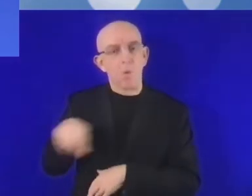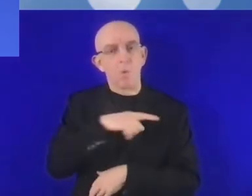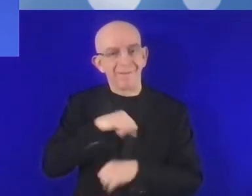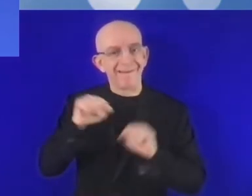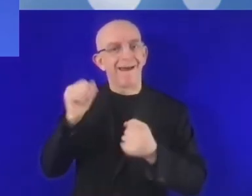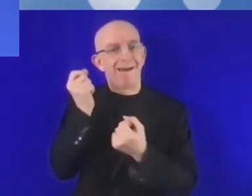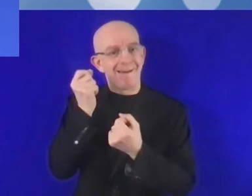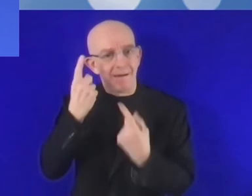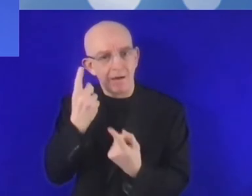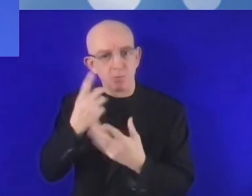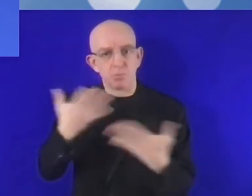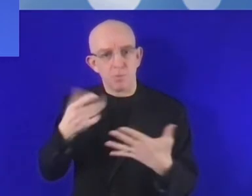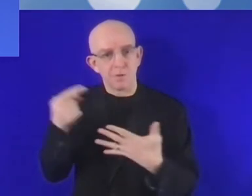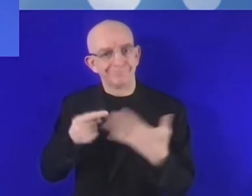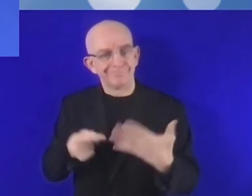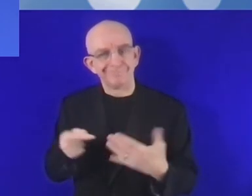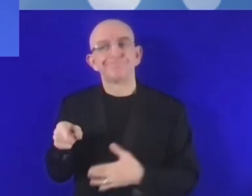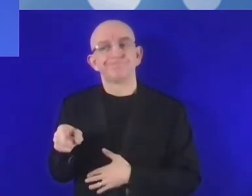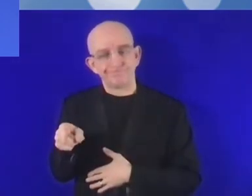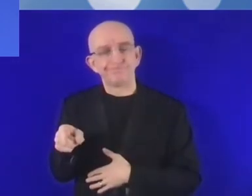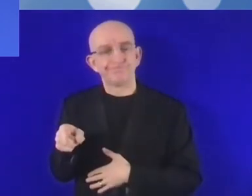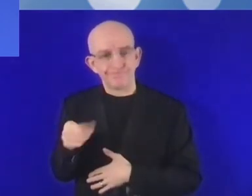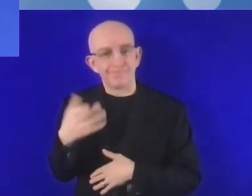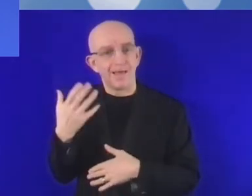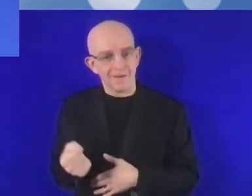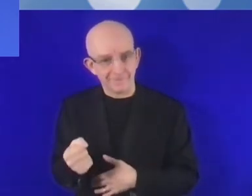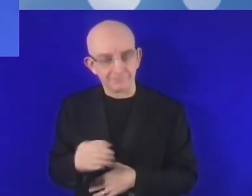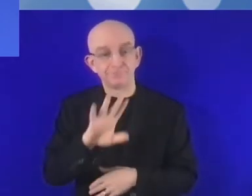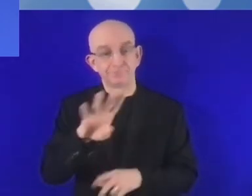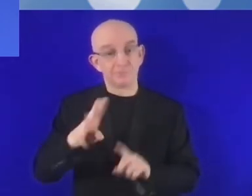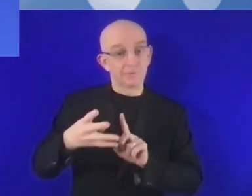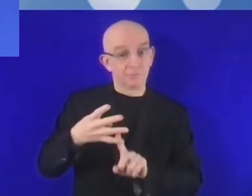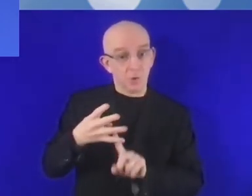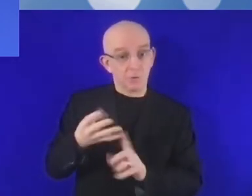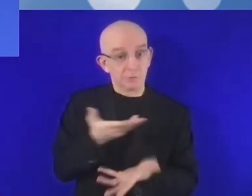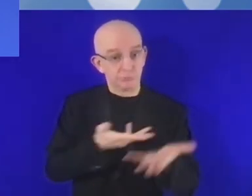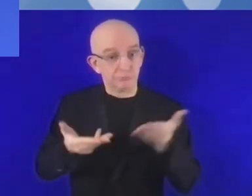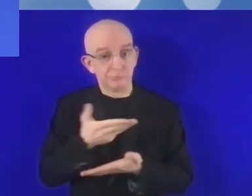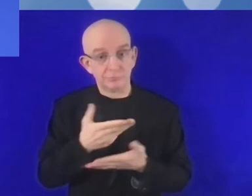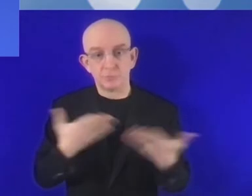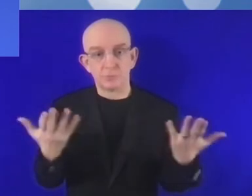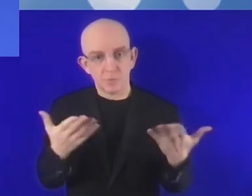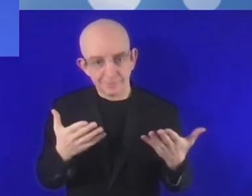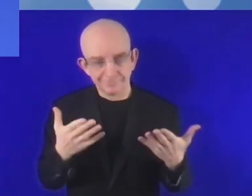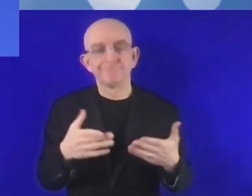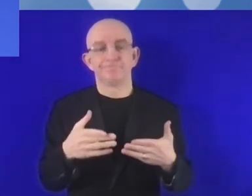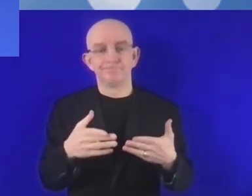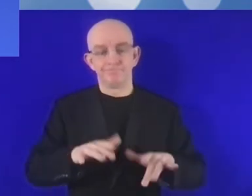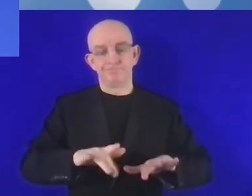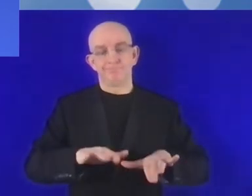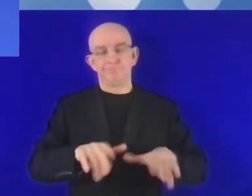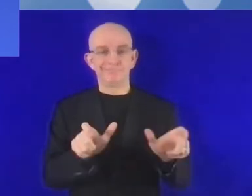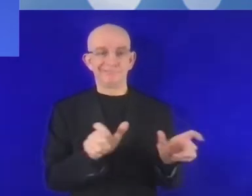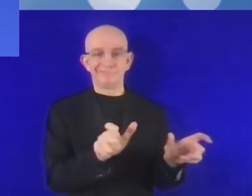هي الأمن السيبراني من وجهة نظر الشركات والقطاع الخاص والإدارة